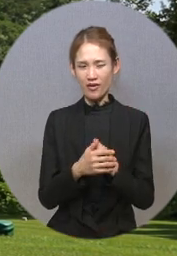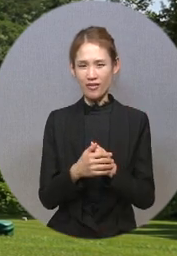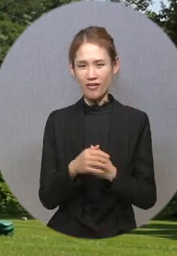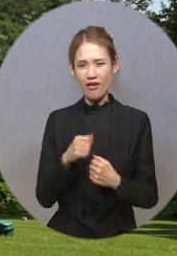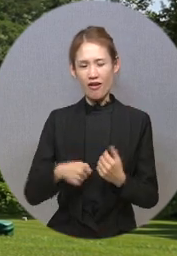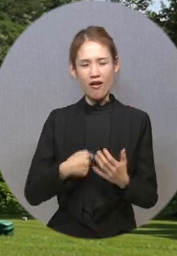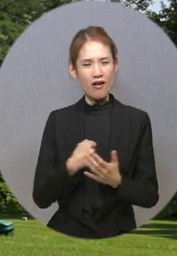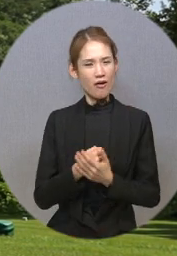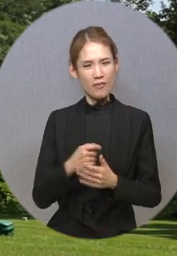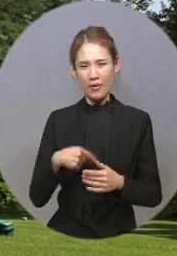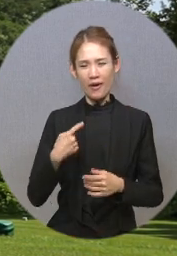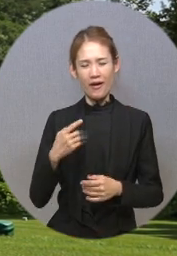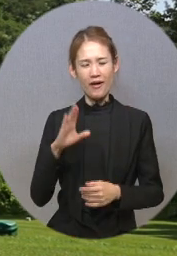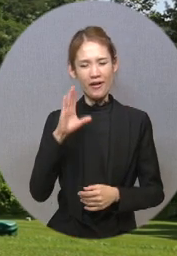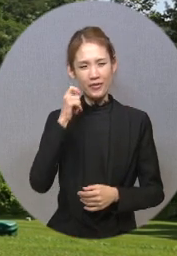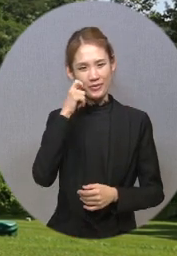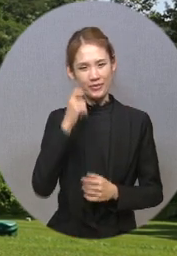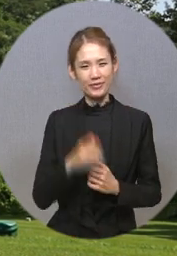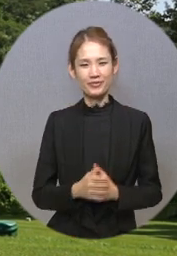먹고 나와야 될 것 같아.